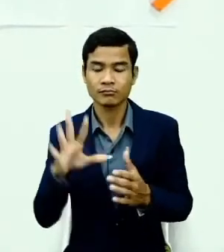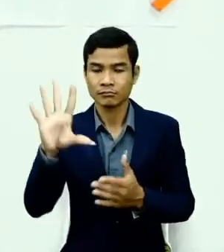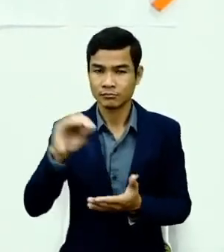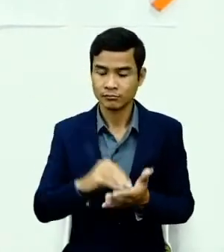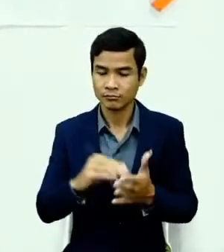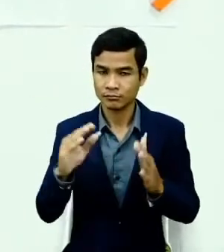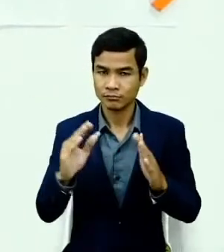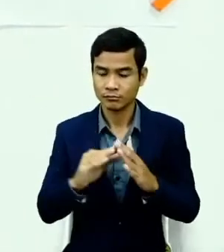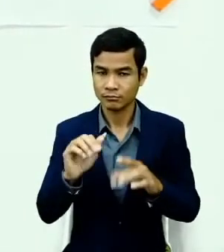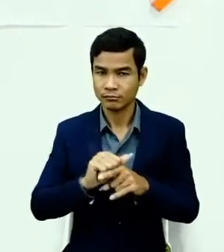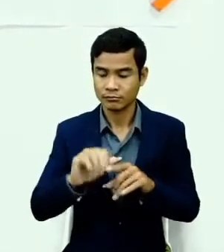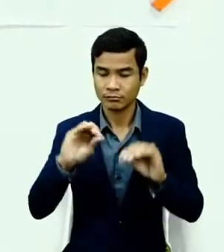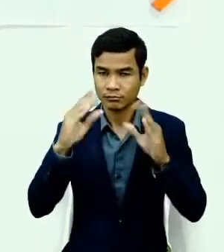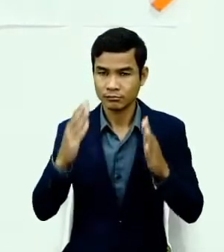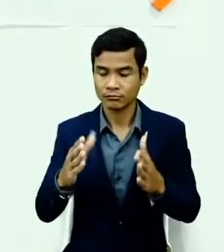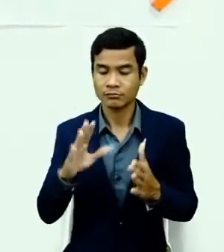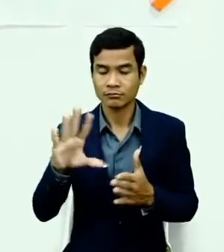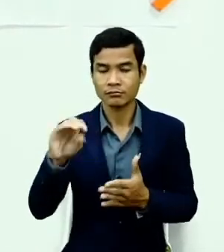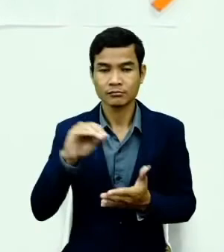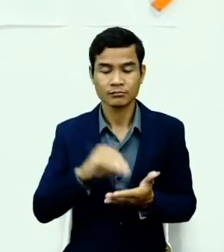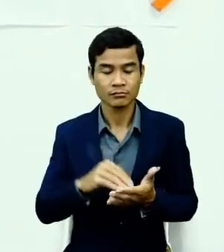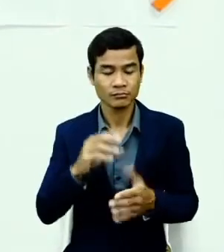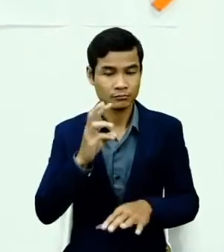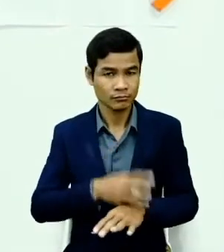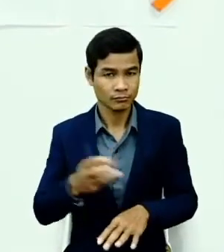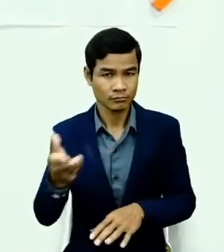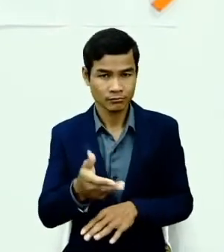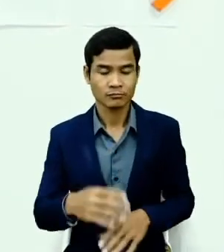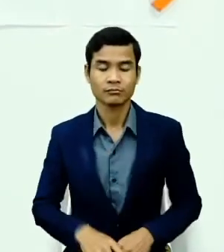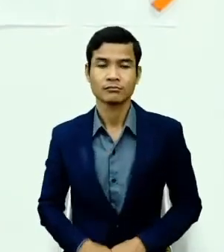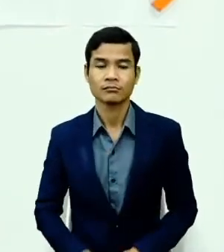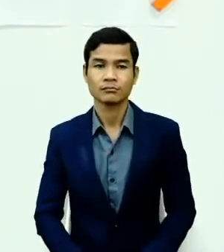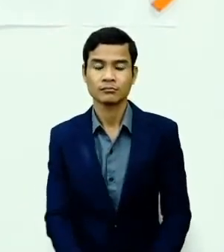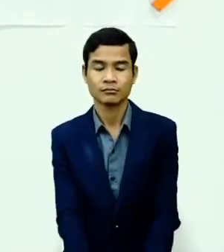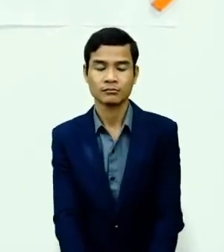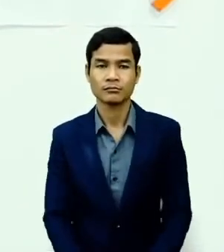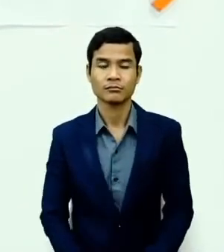ការផ្ទះទាំងអស់គ្នាអ្នកគ្រូទុកពេលឲ្យកូន